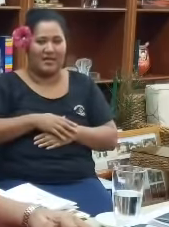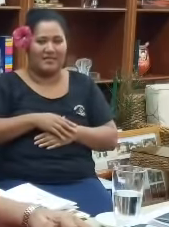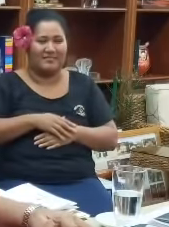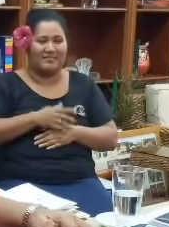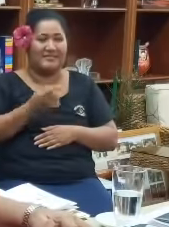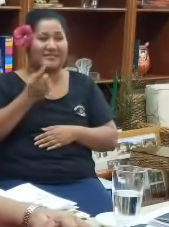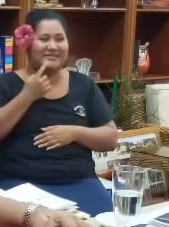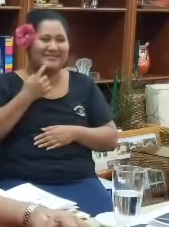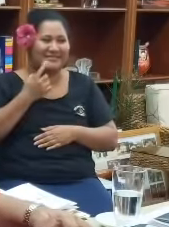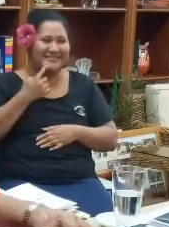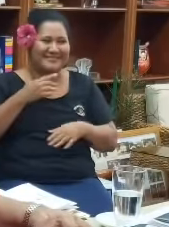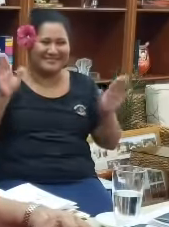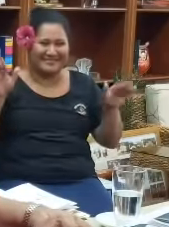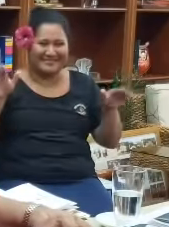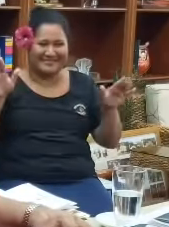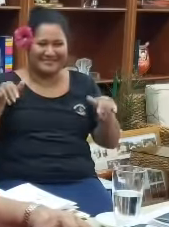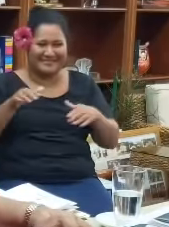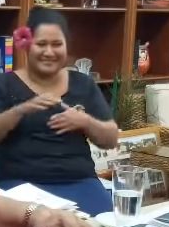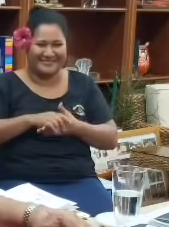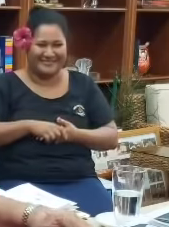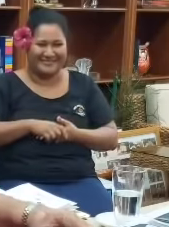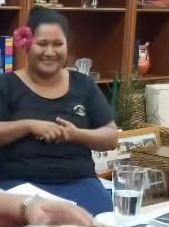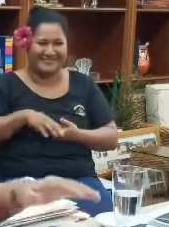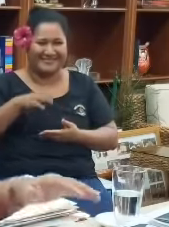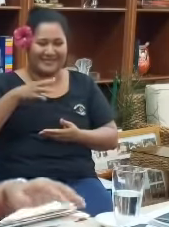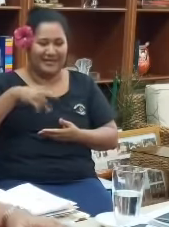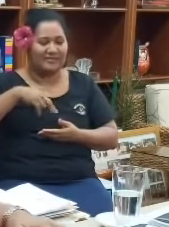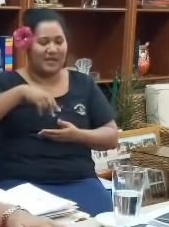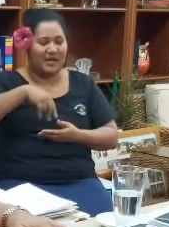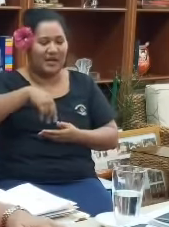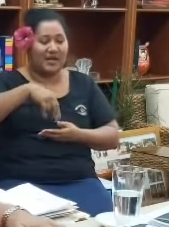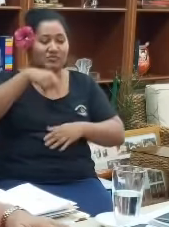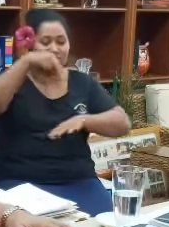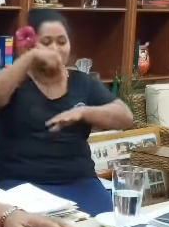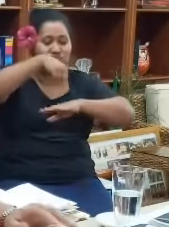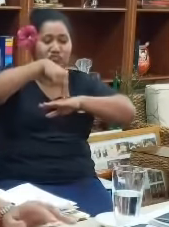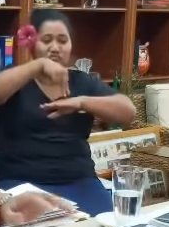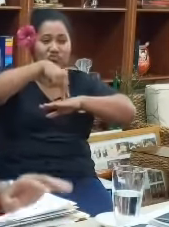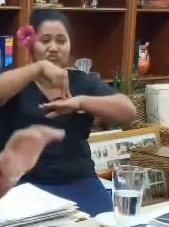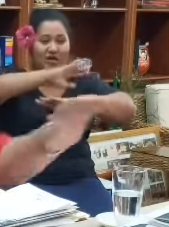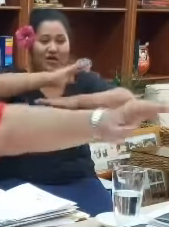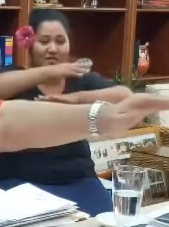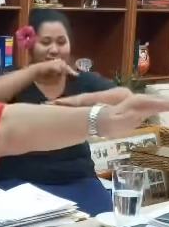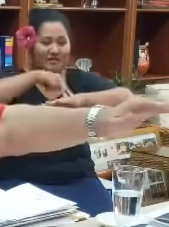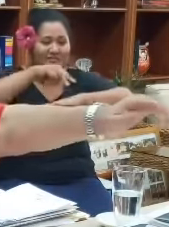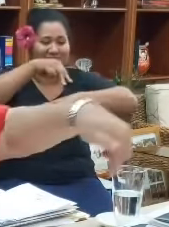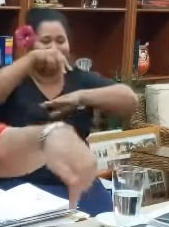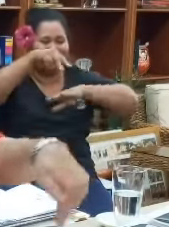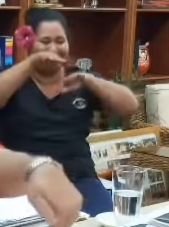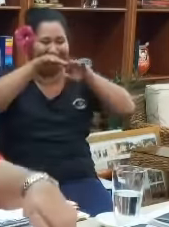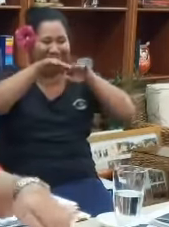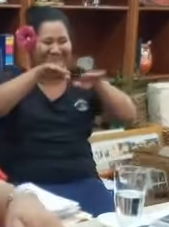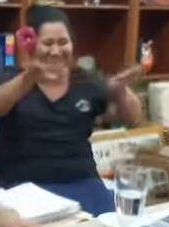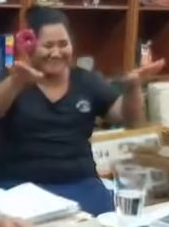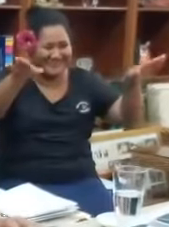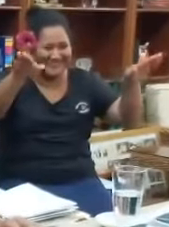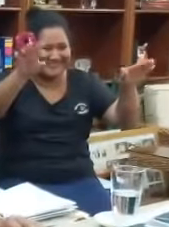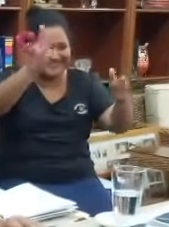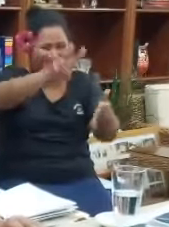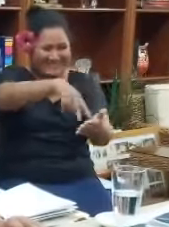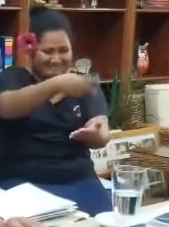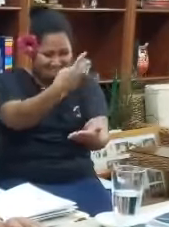ngale. Ya luanga lo lava ku lunga fa malama. Lele ku lo do e pa ku fo lu fo pa